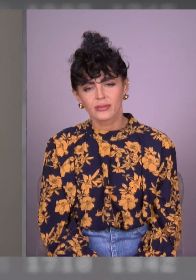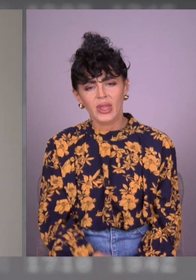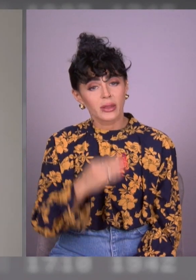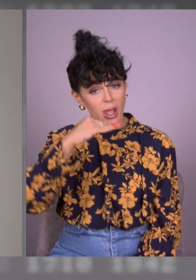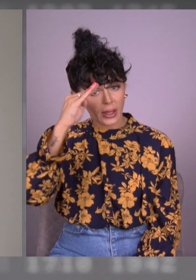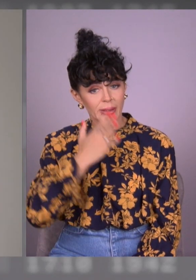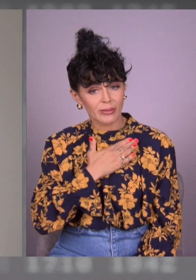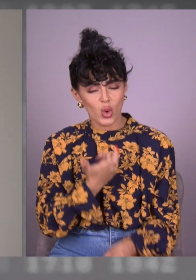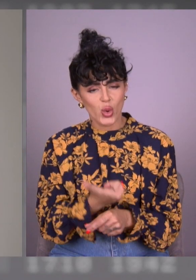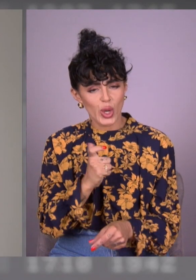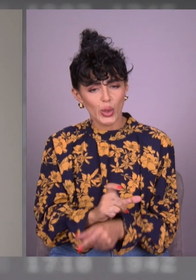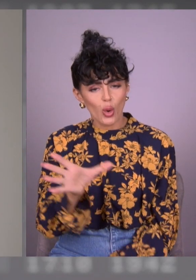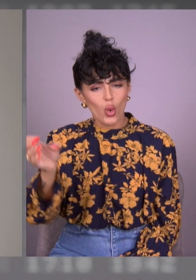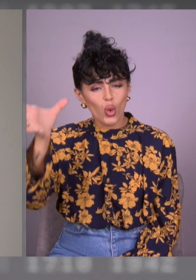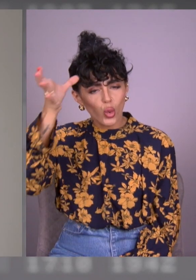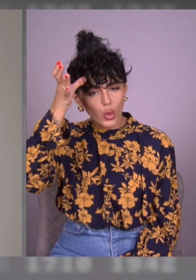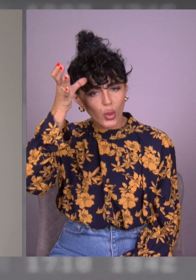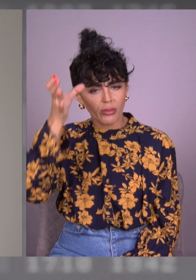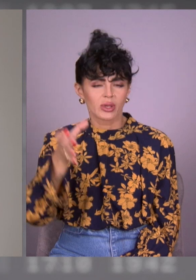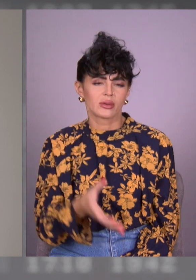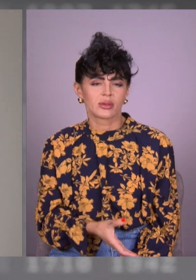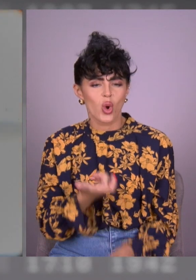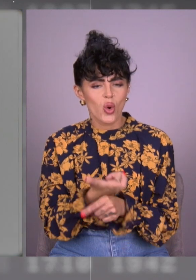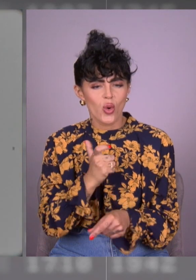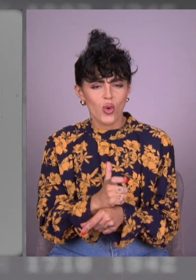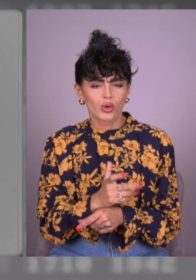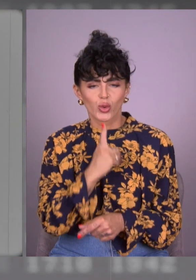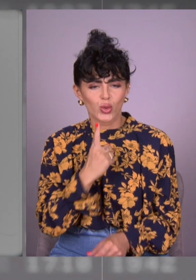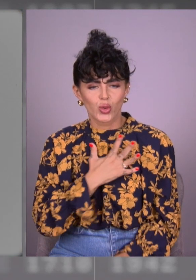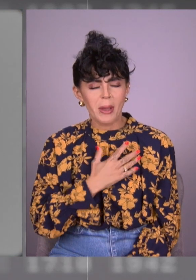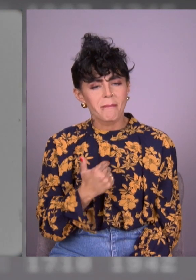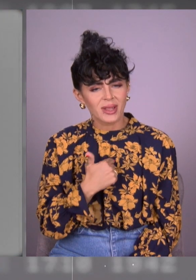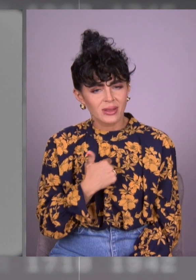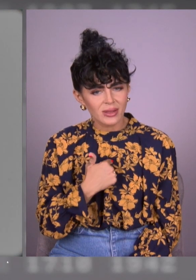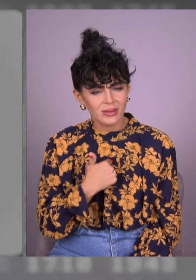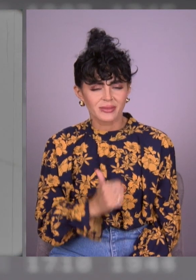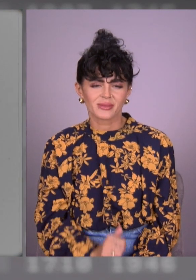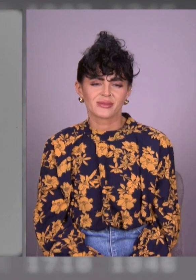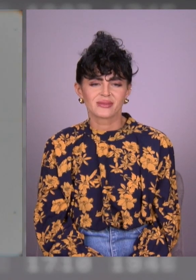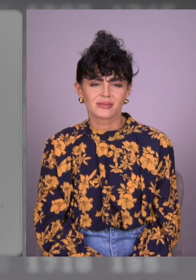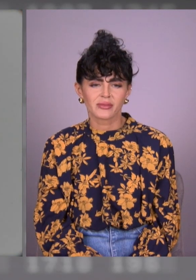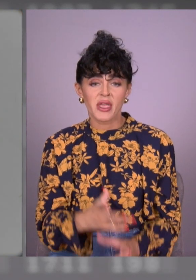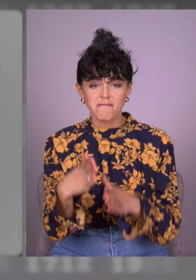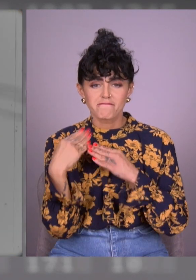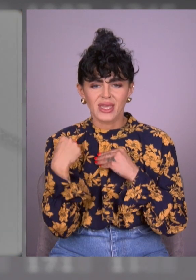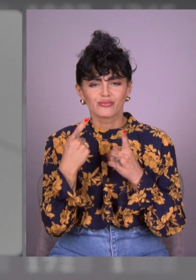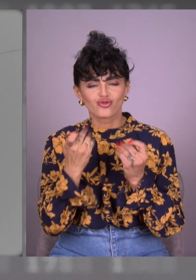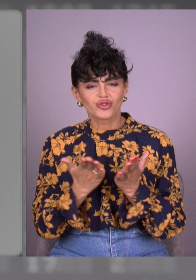умний. Він дуже мене любить. Ми з ним